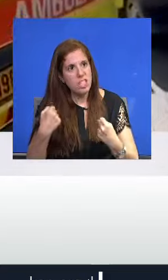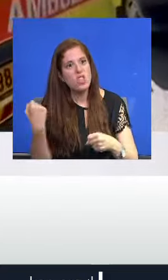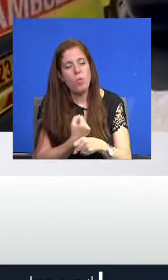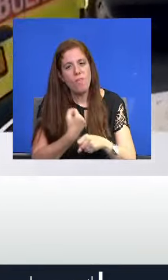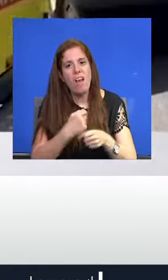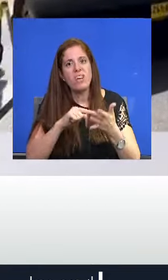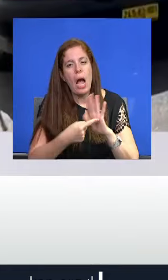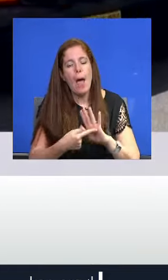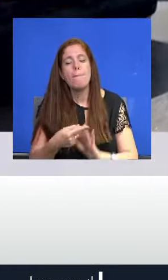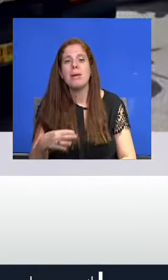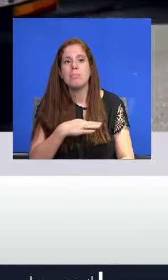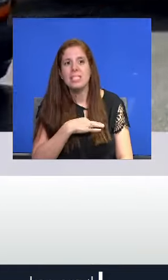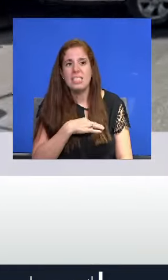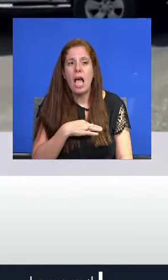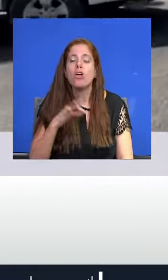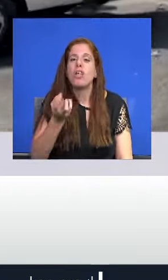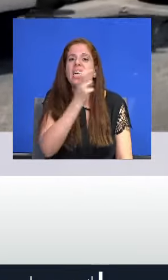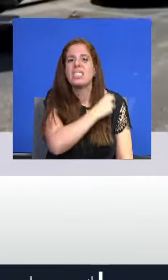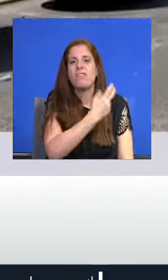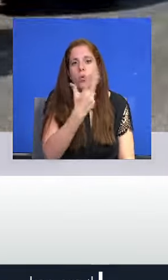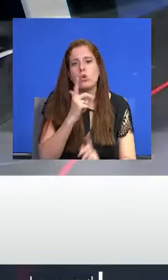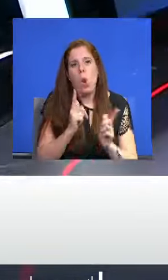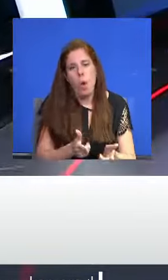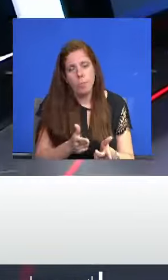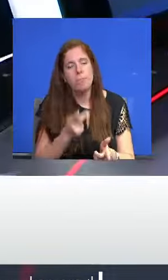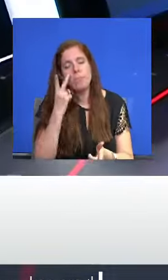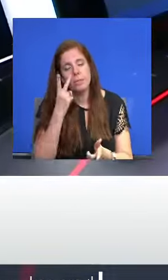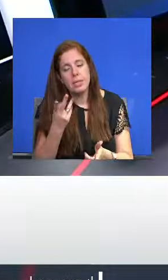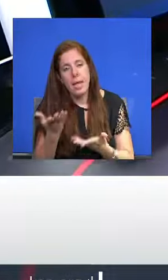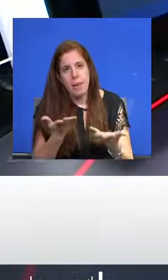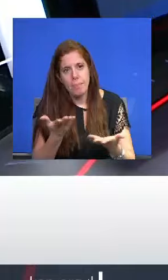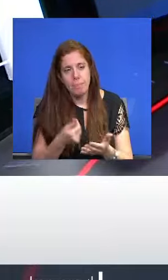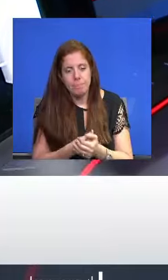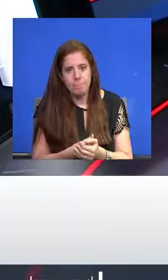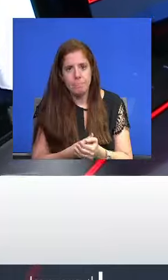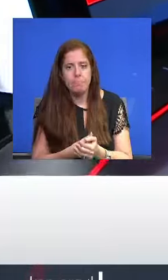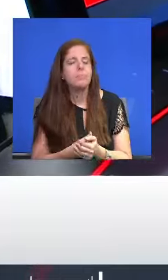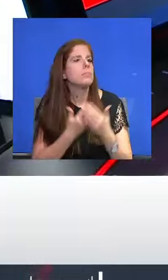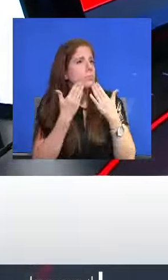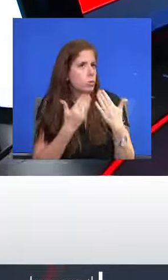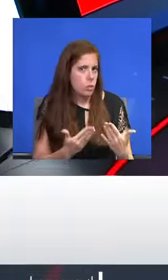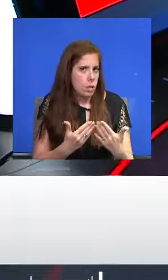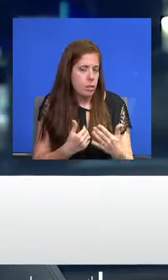של קצין ושלושה לוחמים. אנחנו נחכה ונראה איך הלילה הזה יעבור. תודה רבה, כרמל.